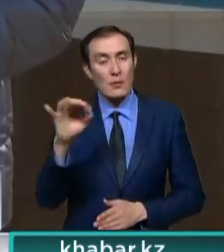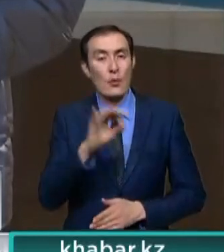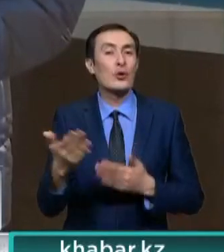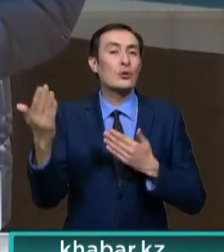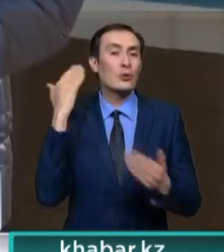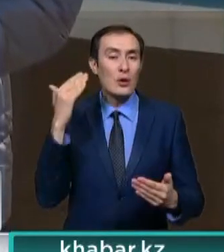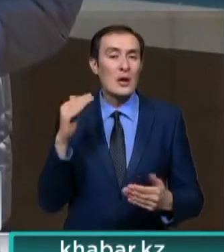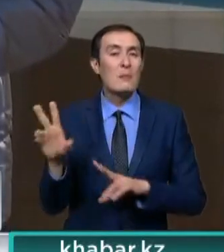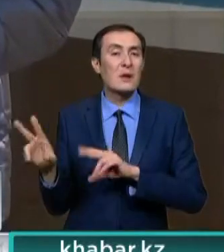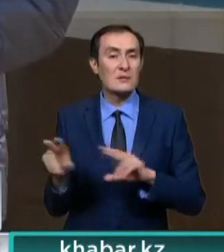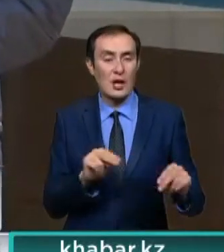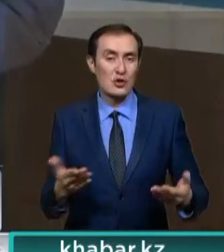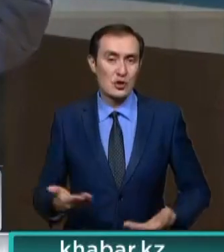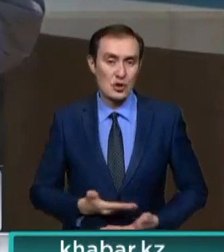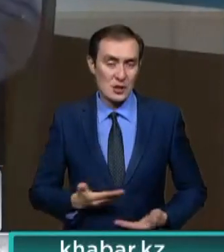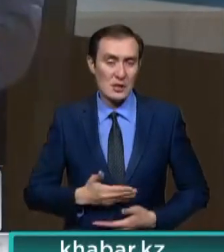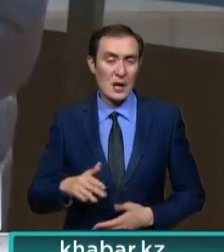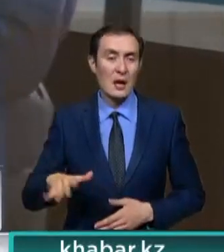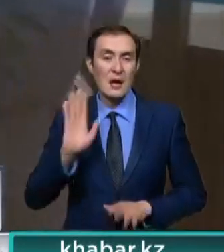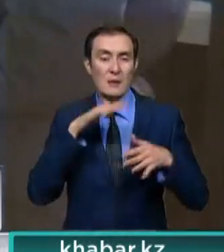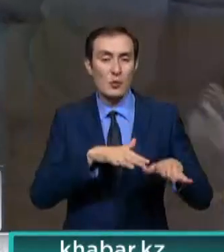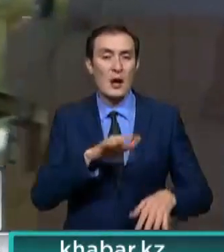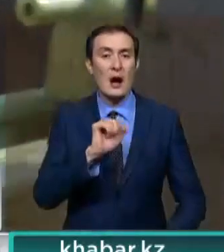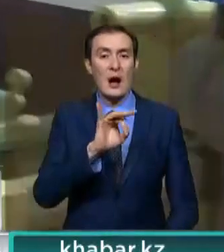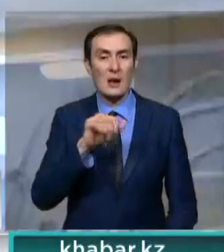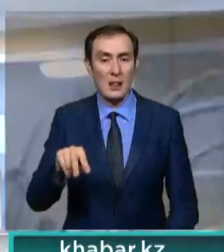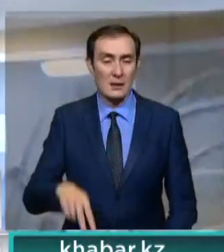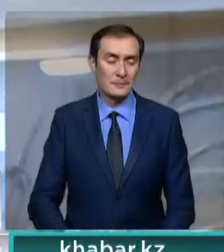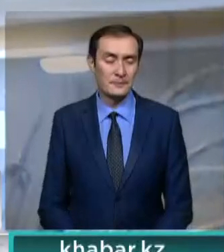той процветающей жизни на Арале.